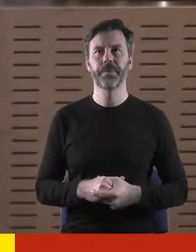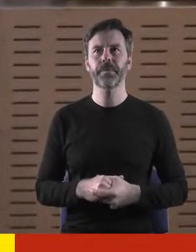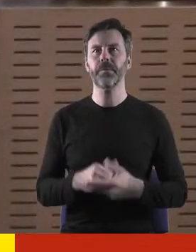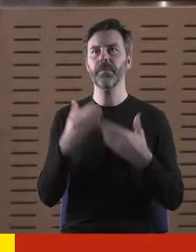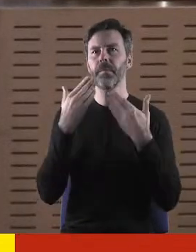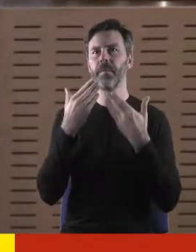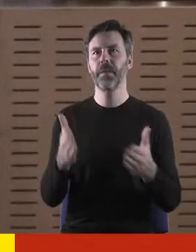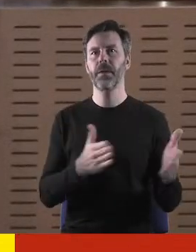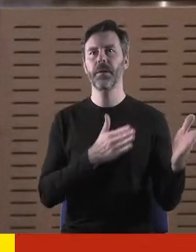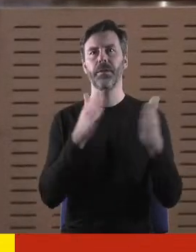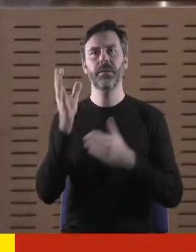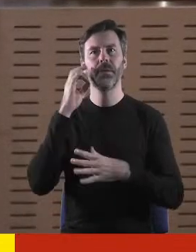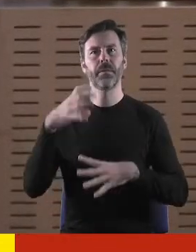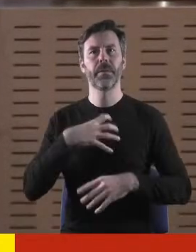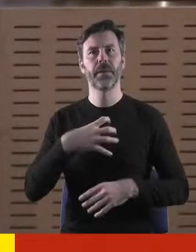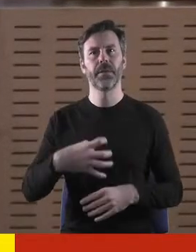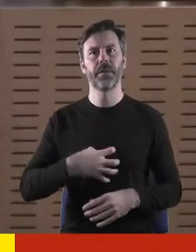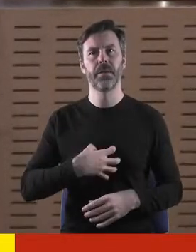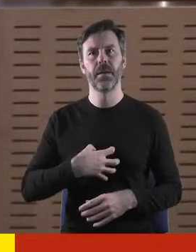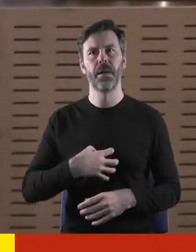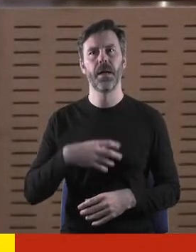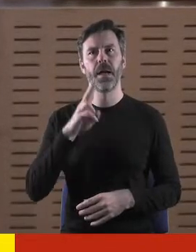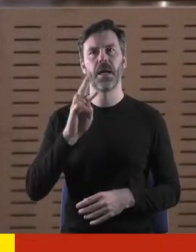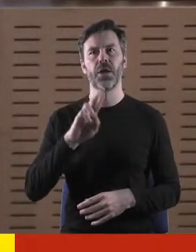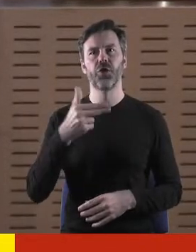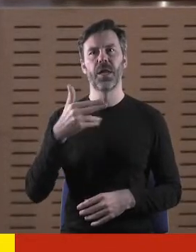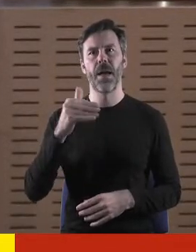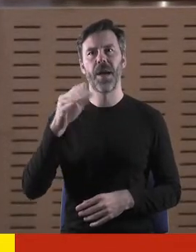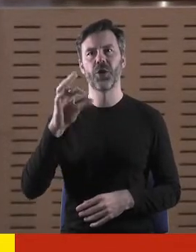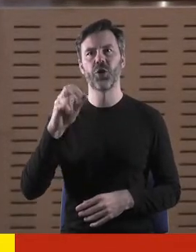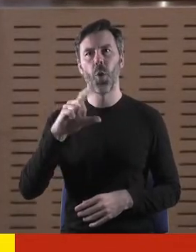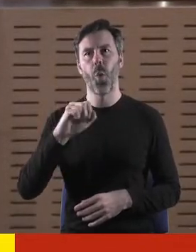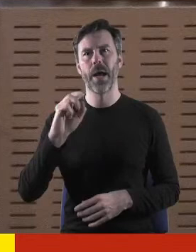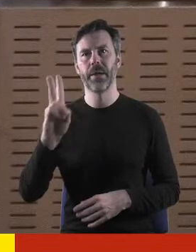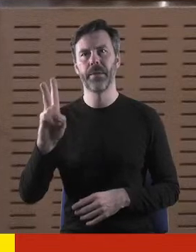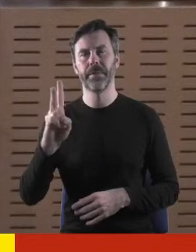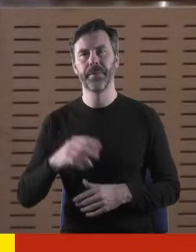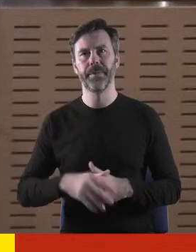Dziękuję bardzo. Proszę bardzo, pani dyrektor Katarzyna Maciołek, odpowiedzi na pytanie zadane